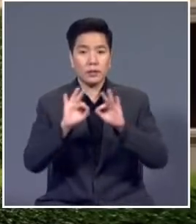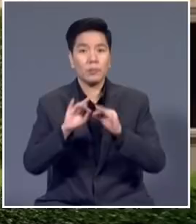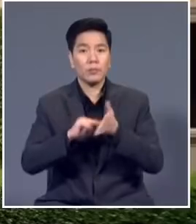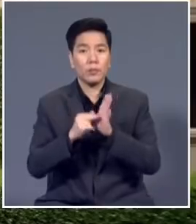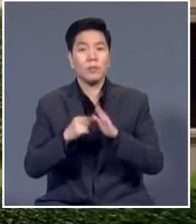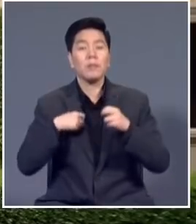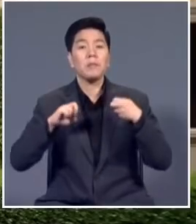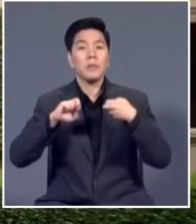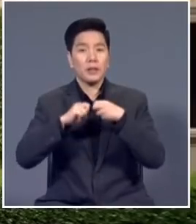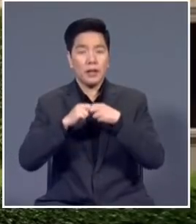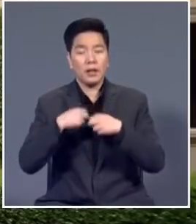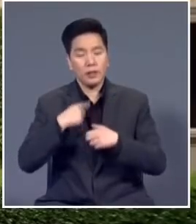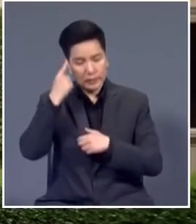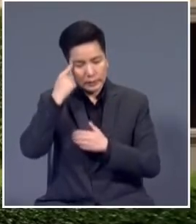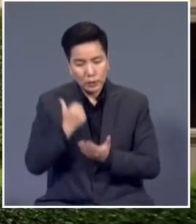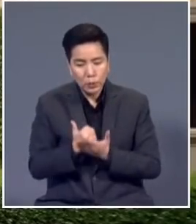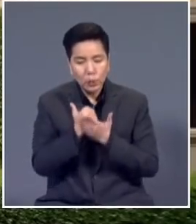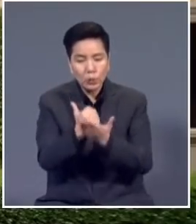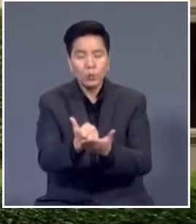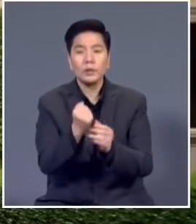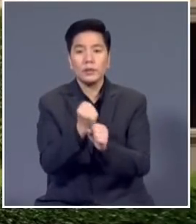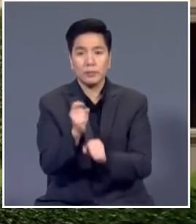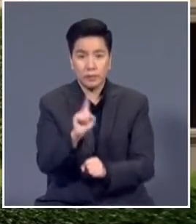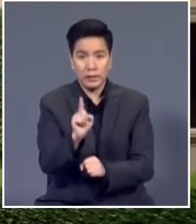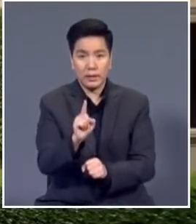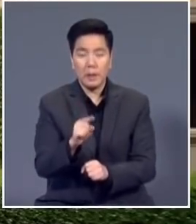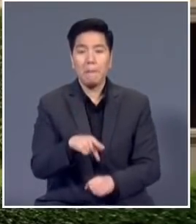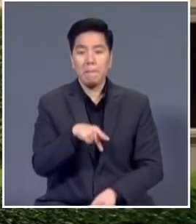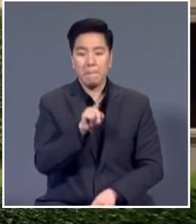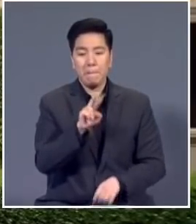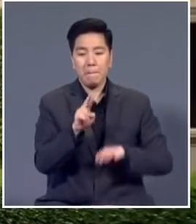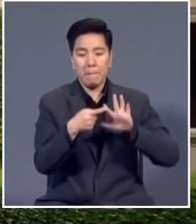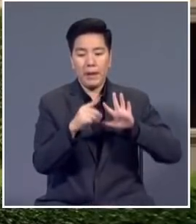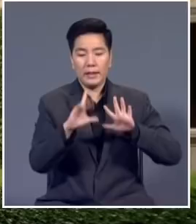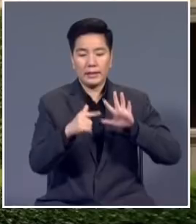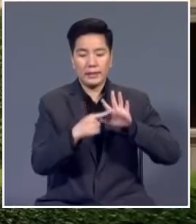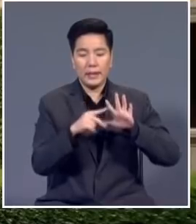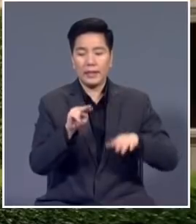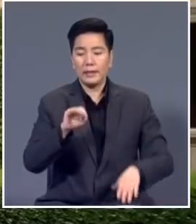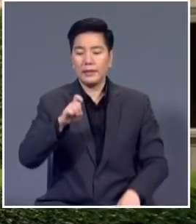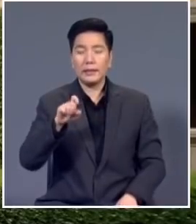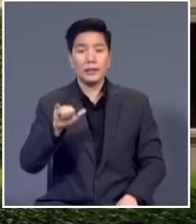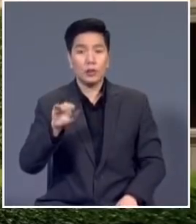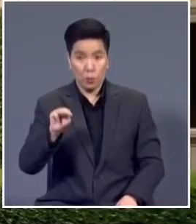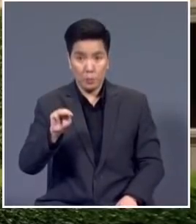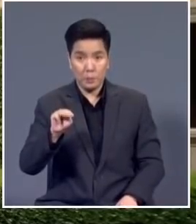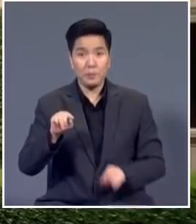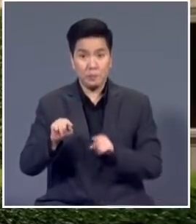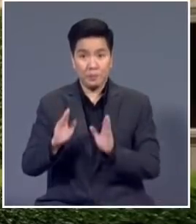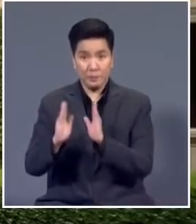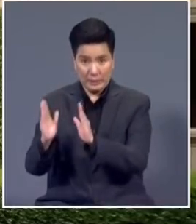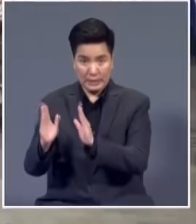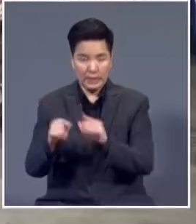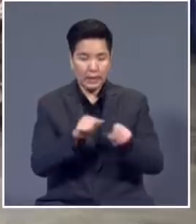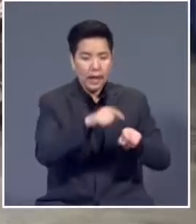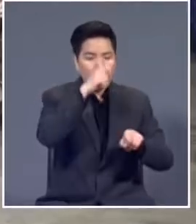แก้ปัญหาอย่างยั่งยืนได้อย่างไรเพราะนั้นคำว่าประชานิยมนั้นมันแตกต่างกับไทยนิยมนะครับ